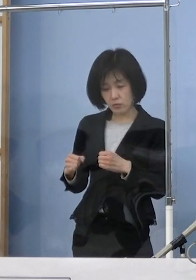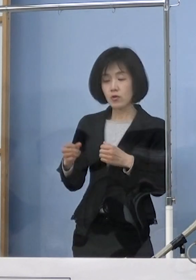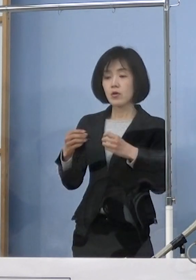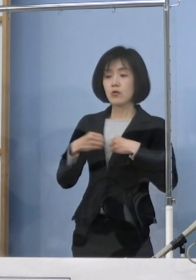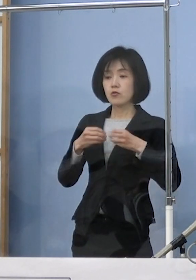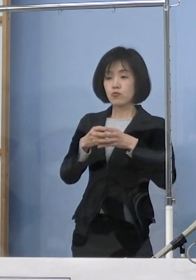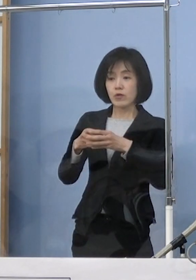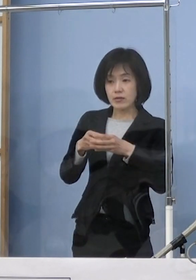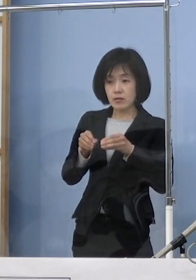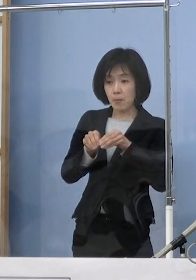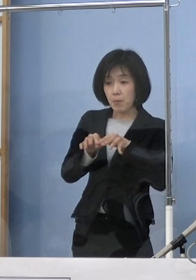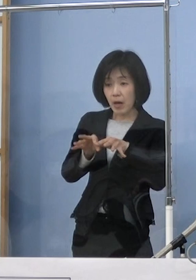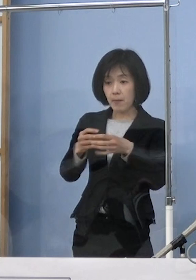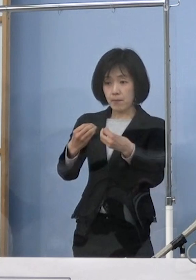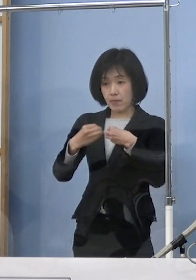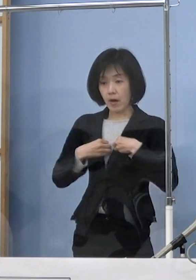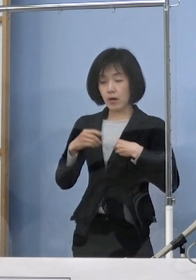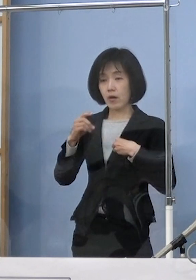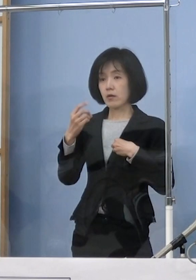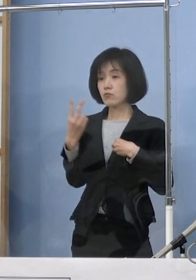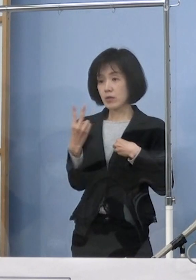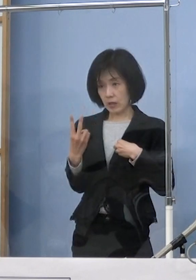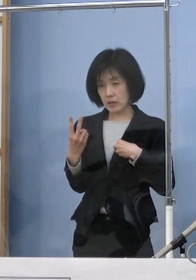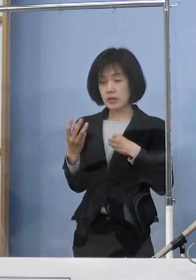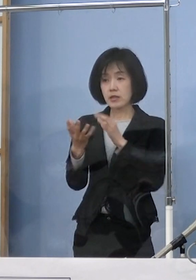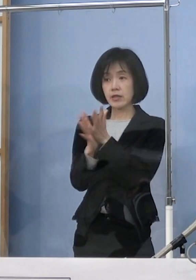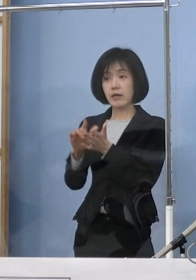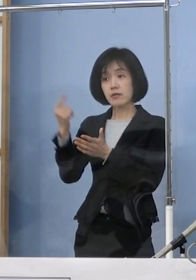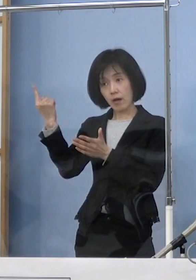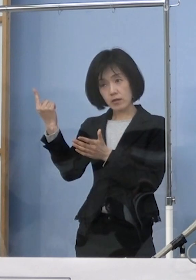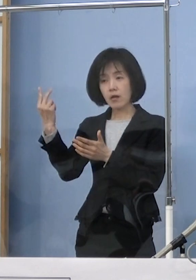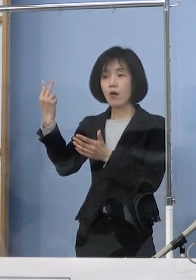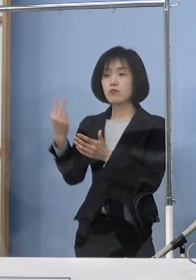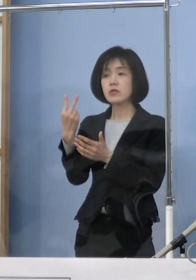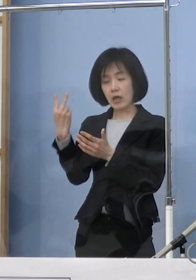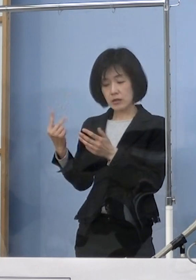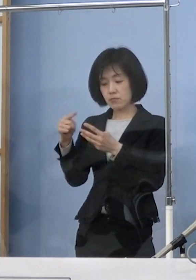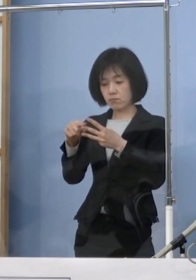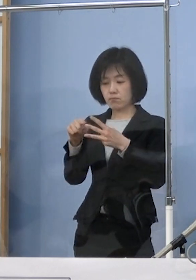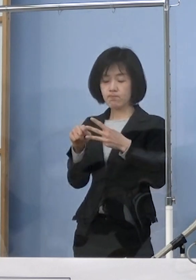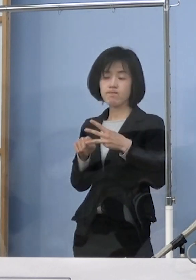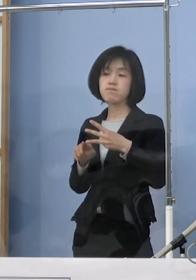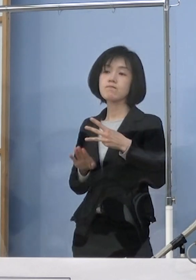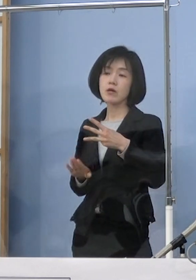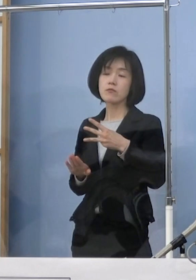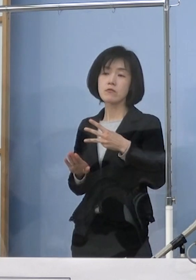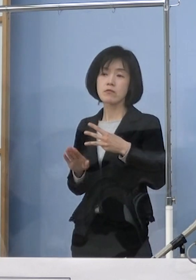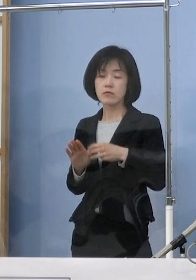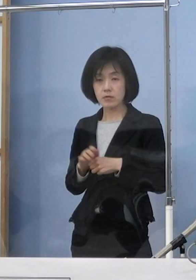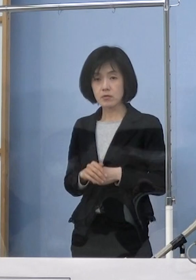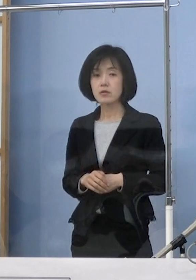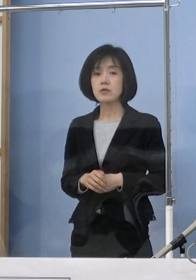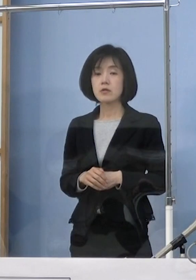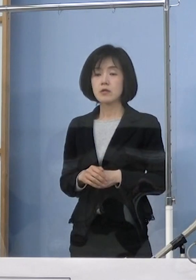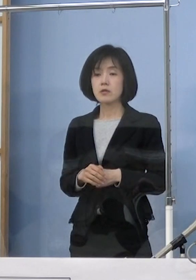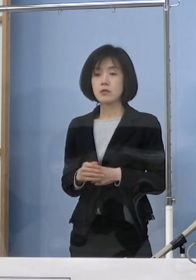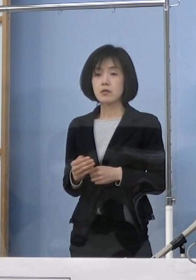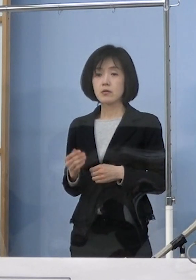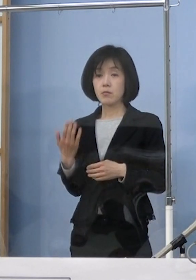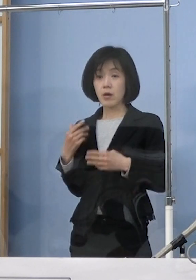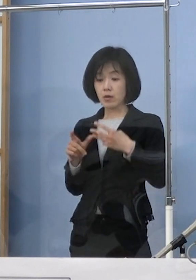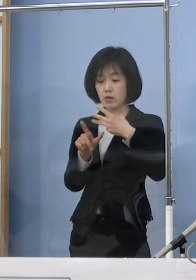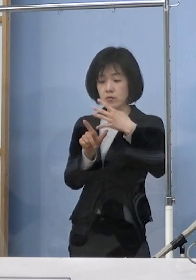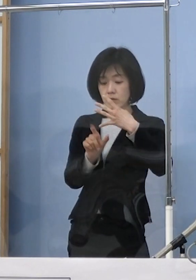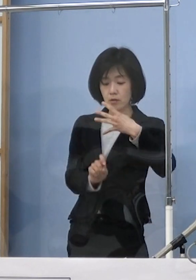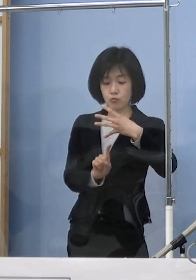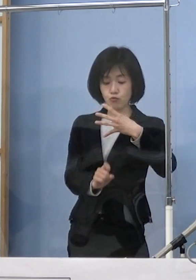連が2名、県外こちらが2名となります。特に4月の16